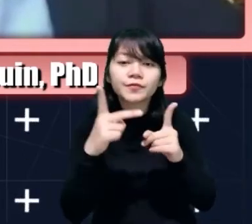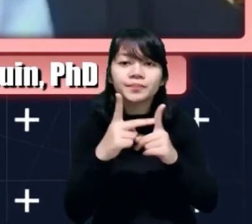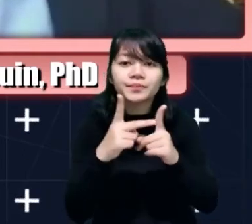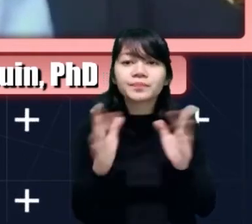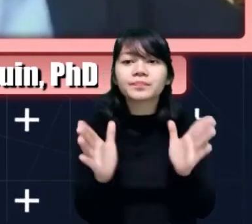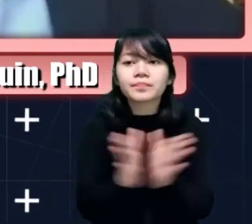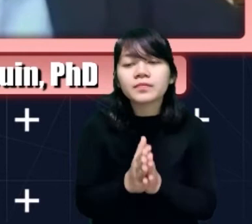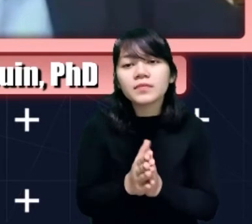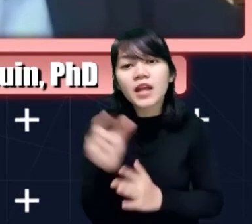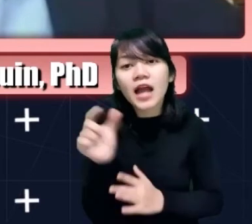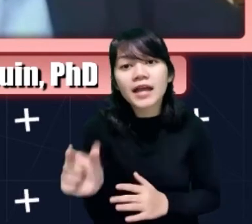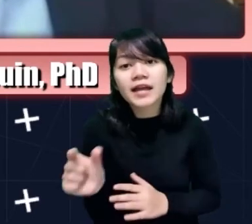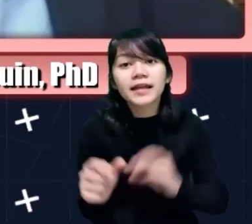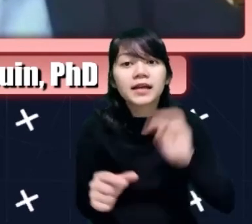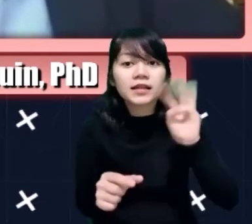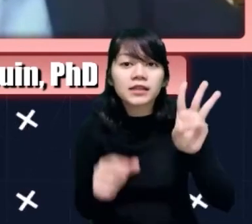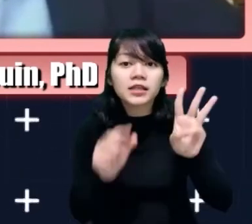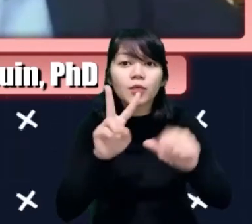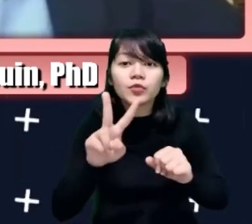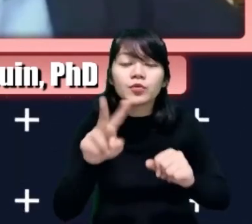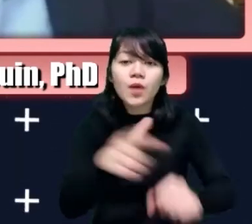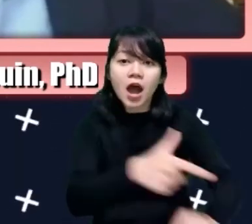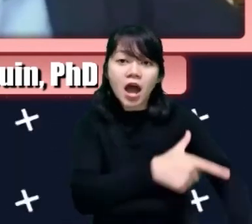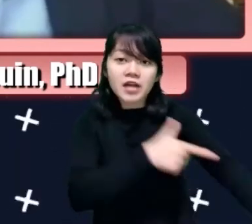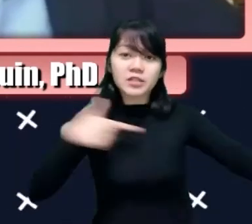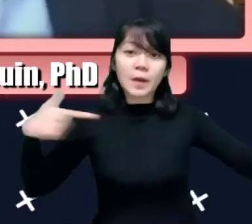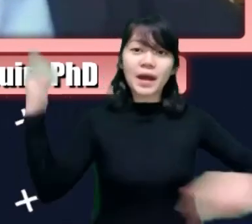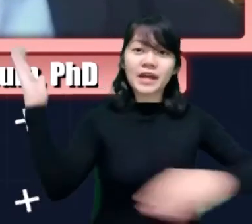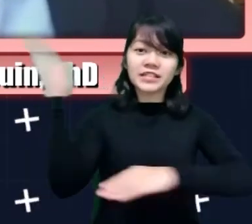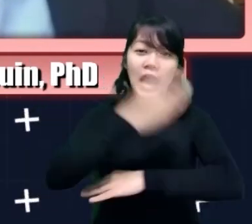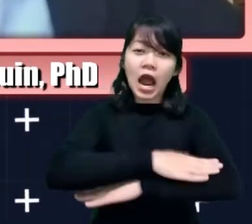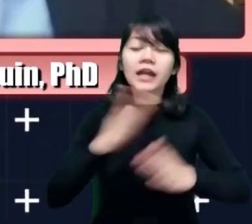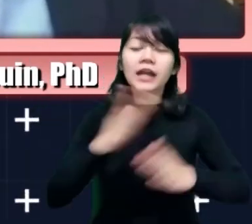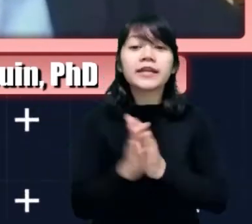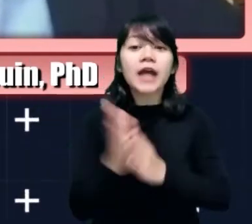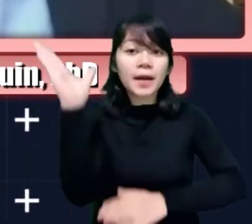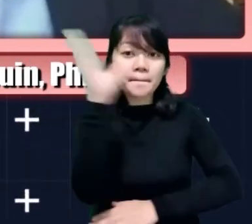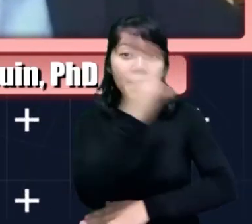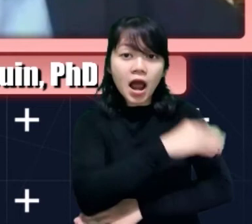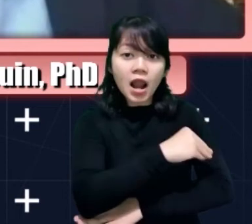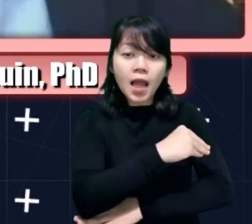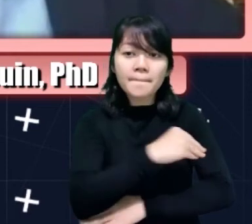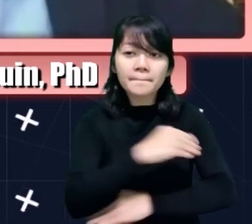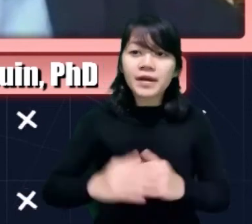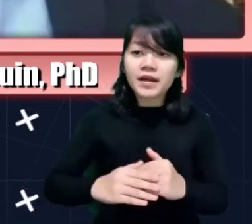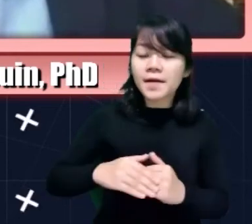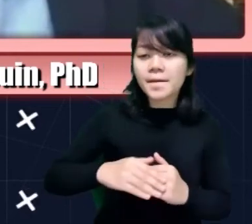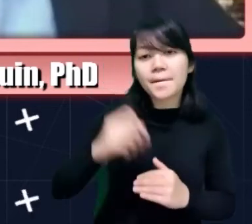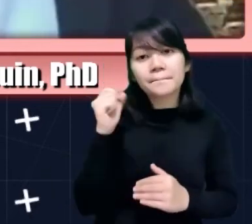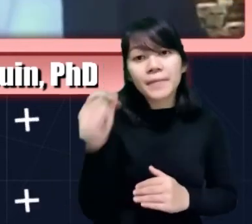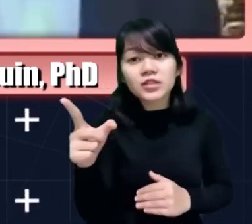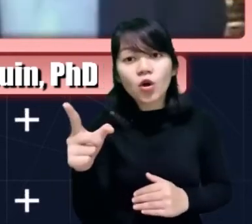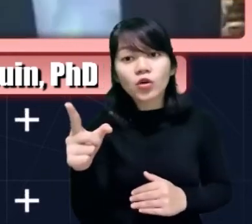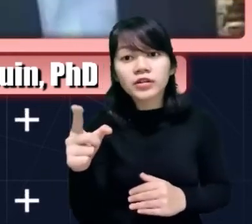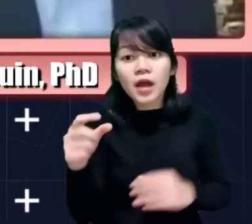ke-32, lalu sepanjang hari dan sepanjang malam itu dan sepanjang hari esoknya bangkitlah bangsa itu mengumpulkan burung-burung puyuh